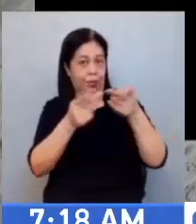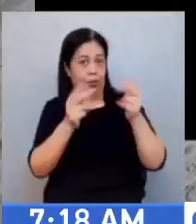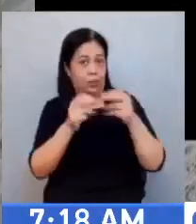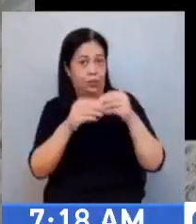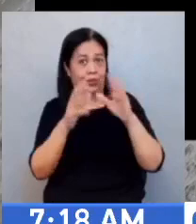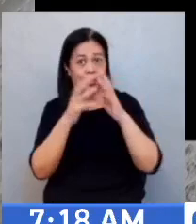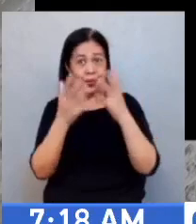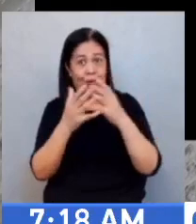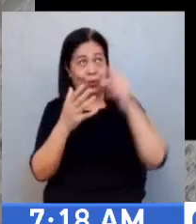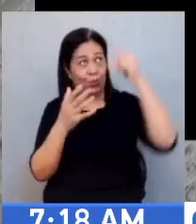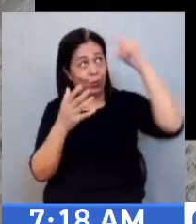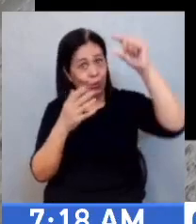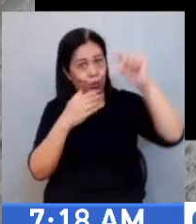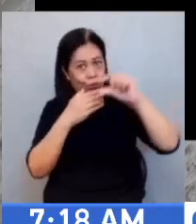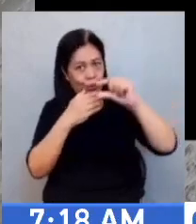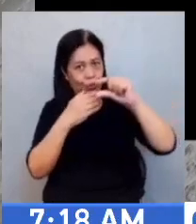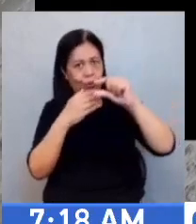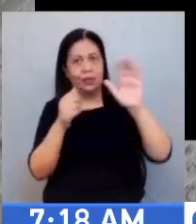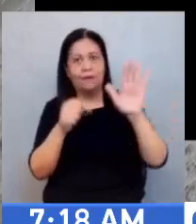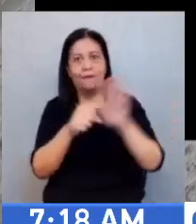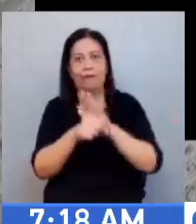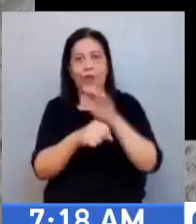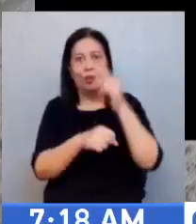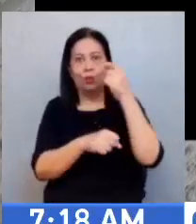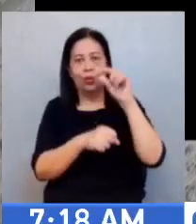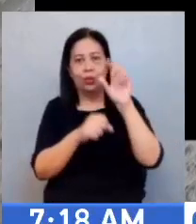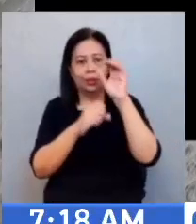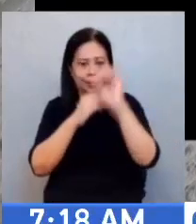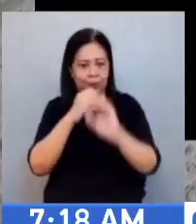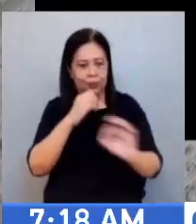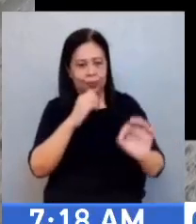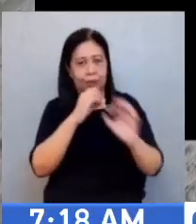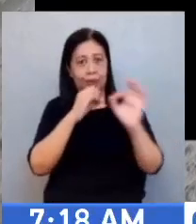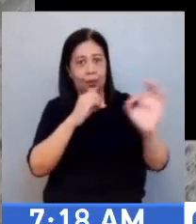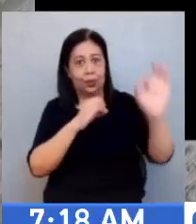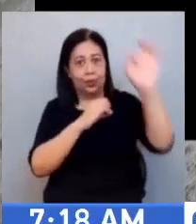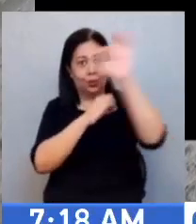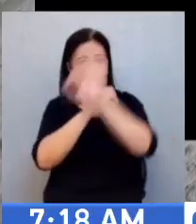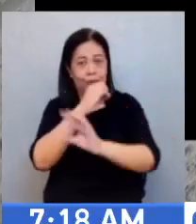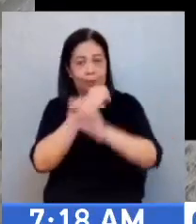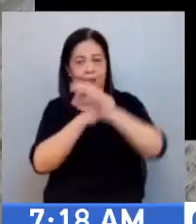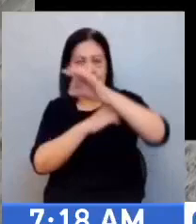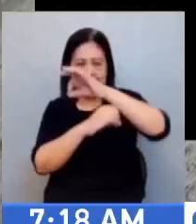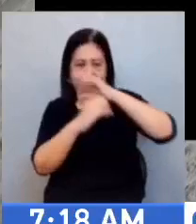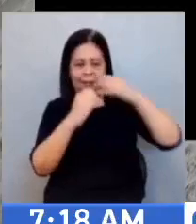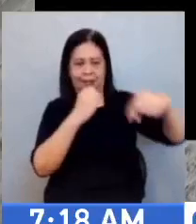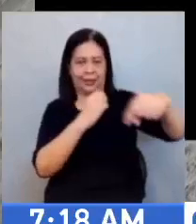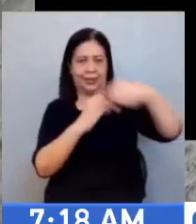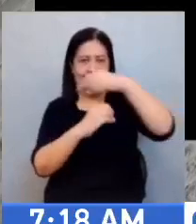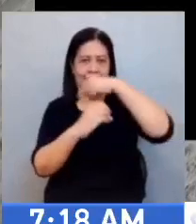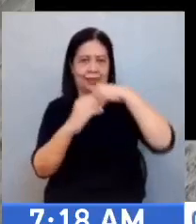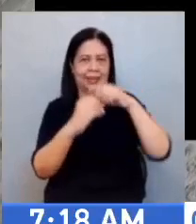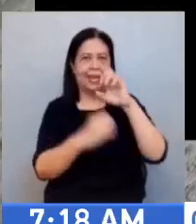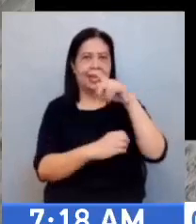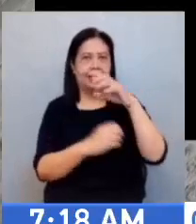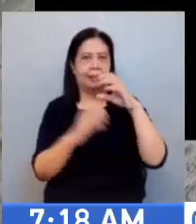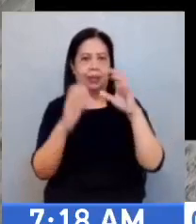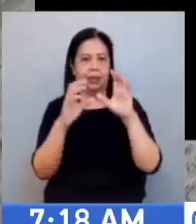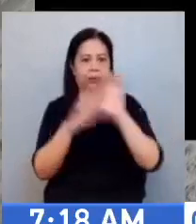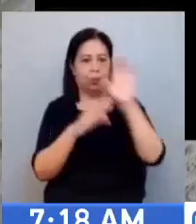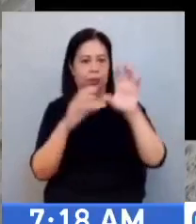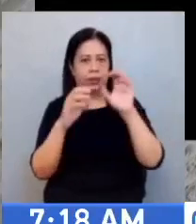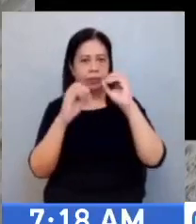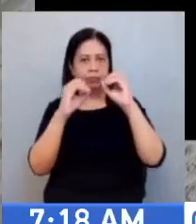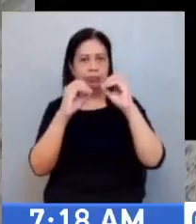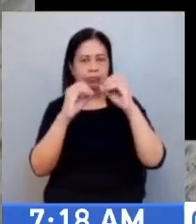kasabay ng full moon. Dahil umiikot ang buwan, mga kapuso, sa mundo, elliptical o hindi po bilog na bilog yung hugis ng